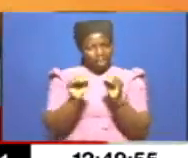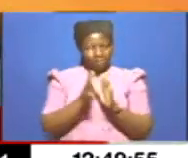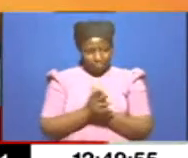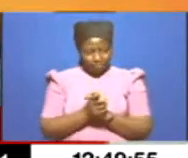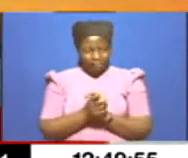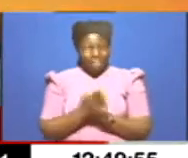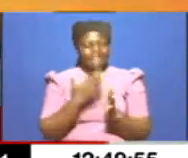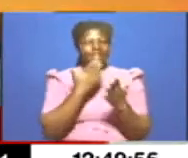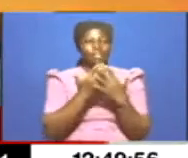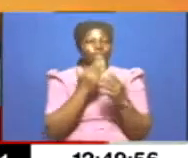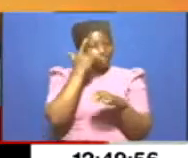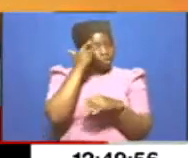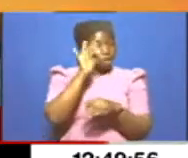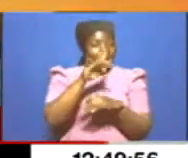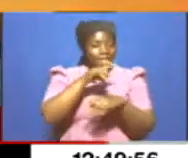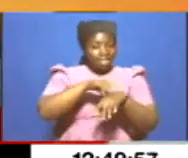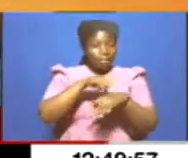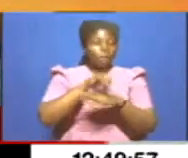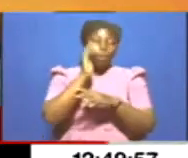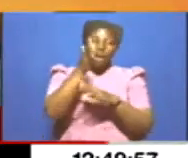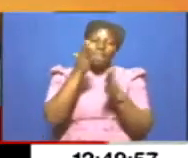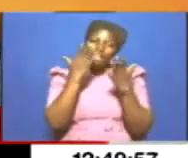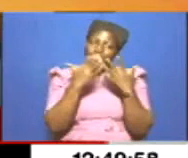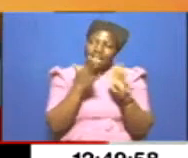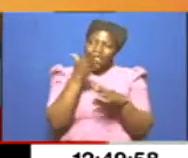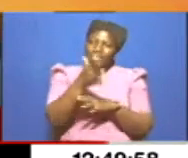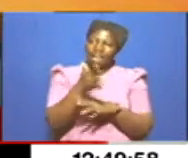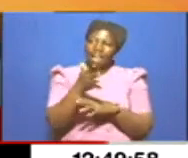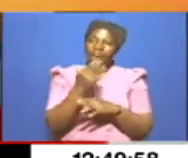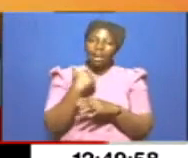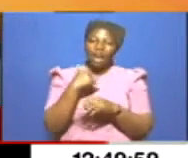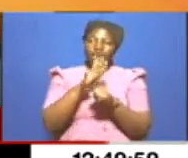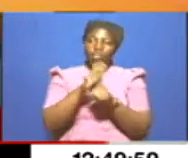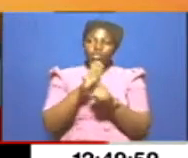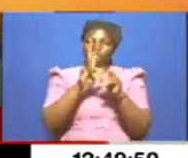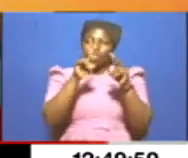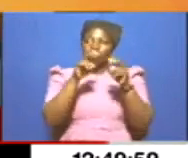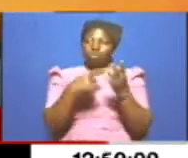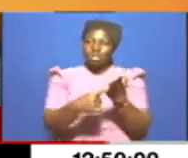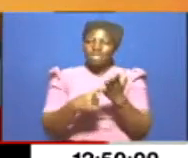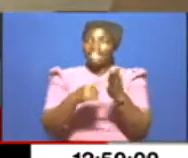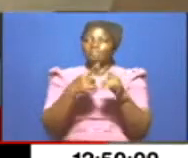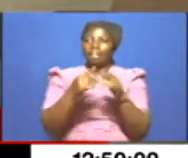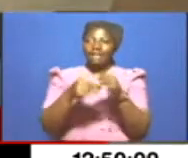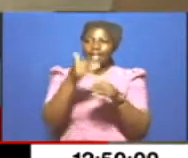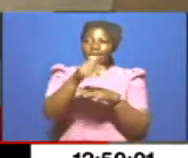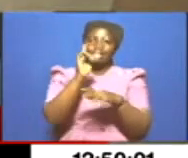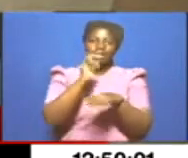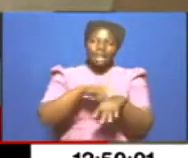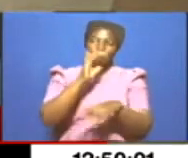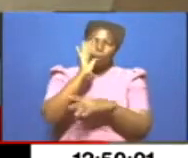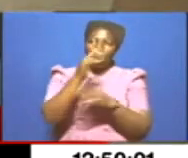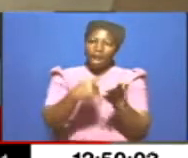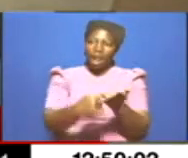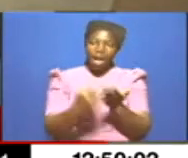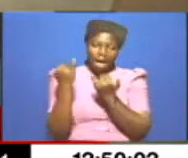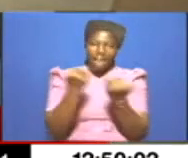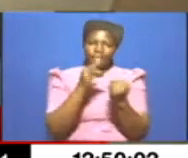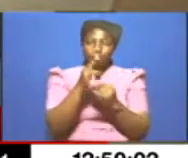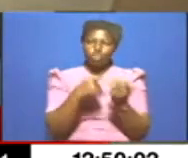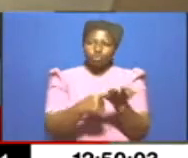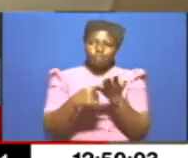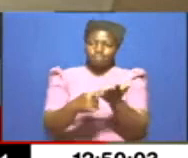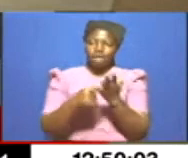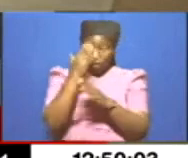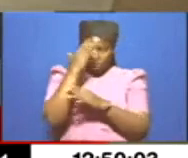na tutamatishia hapo. Mm-hmm. Kuna mengi sana ya kuzungumzia, lakini wakati mwingine tutakualika angalau tuzungumze, maanake watoto watakuwa nyumbani.